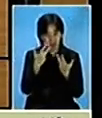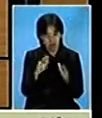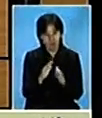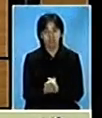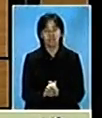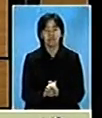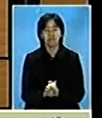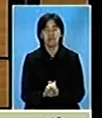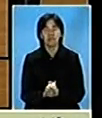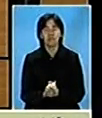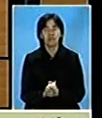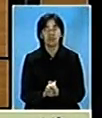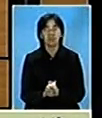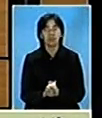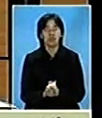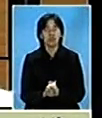มอาจ